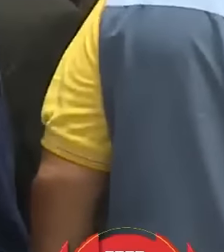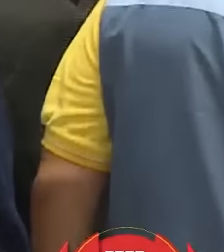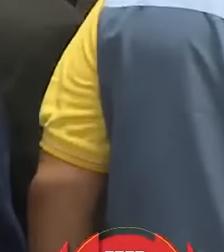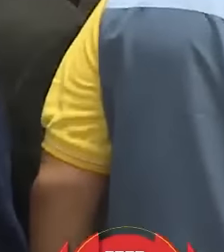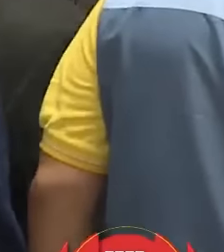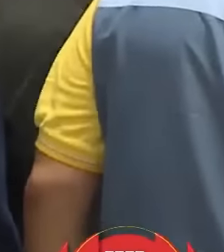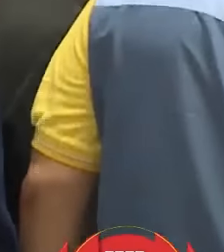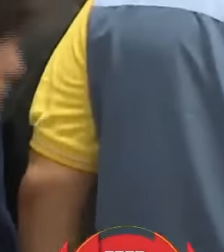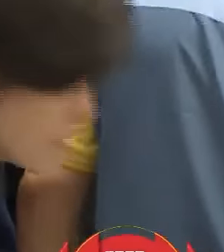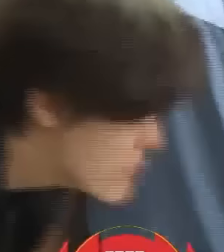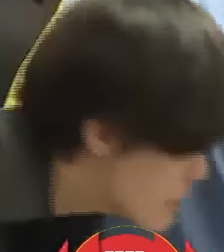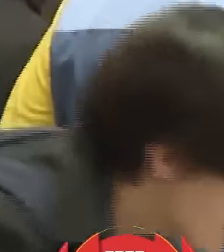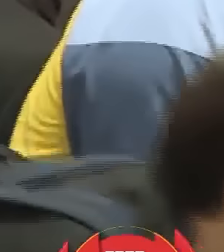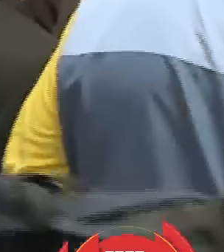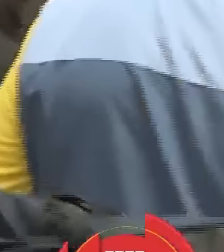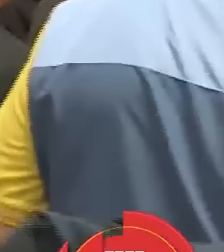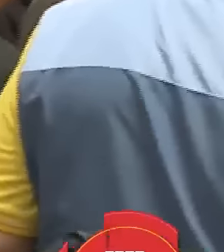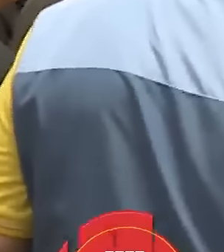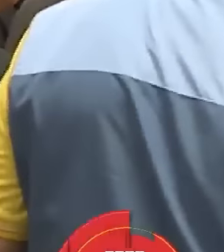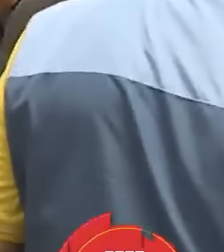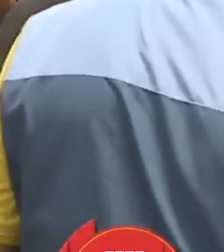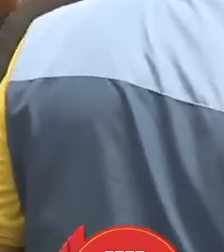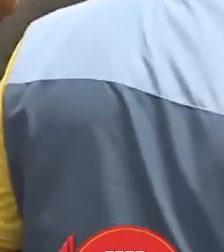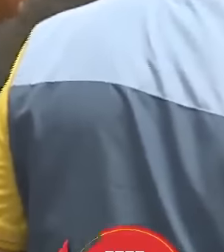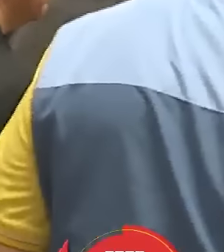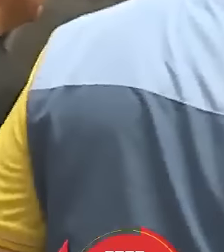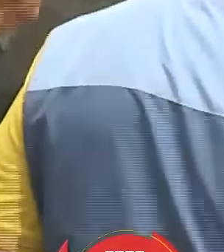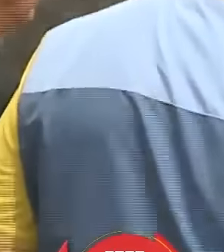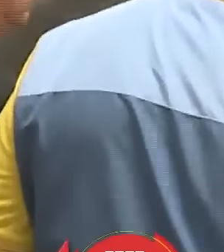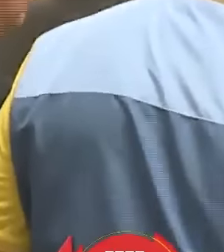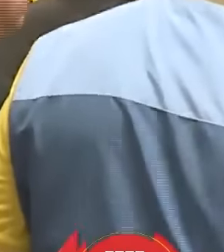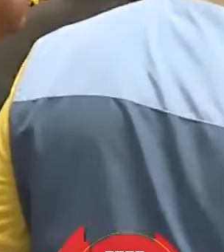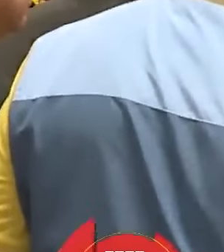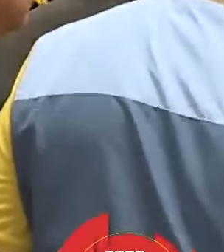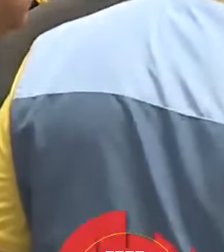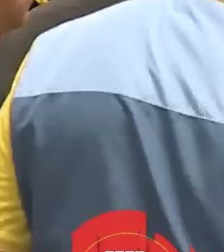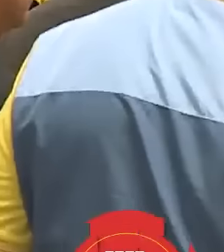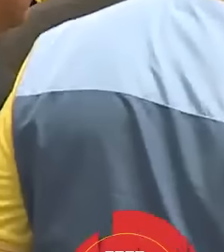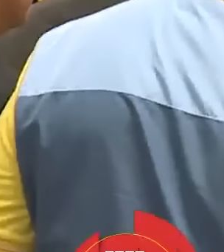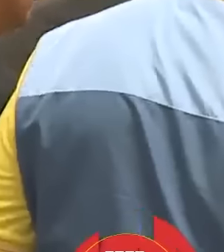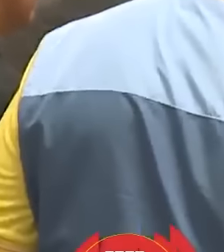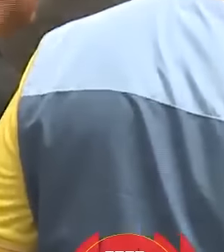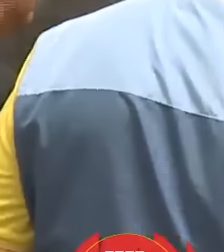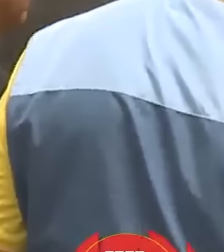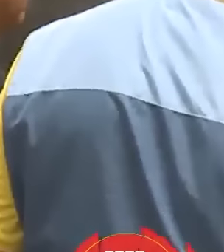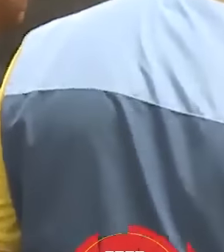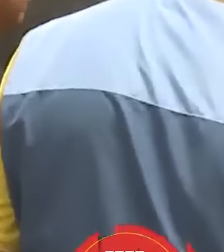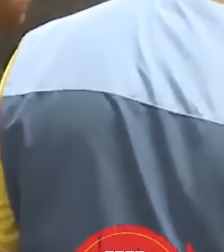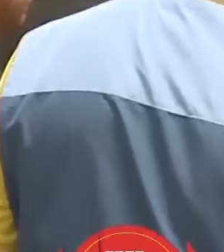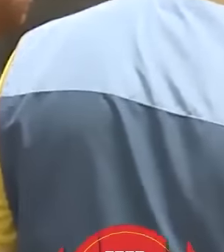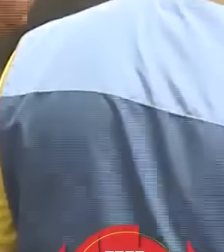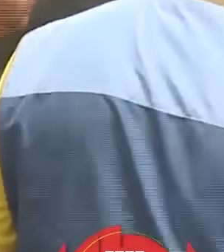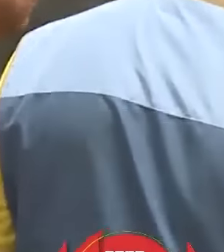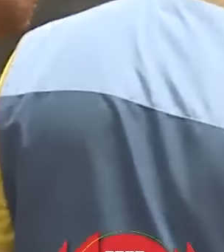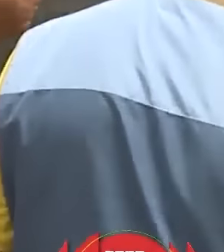คึกคักตามไปด้วยนะคะพอนายกส่งสัญญาณแบบนี้คุณผู้ชมล่าสุดดูเหมือนว่าการท่องเที่ยวแห่งประเทศไทยค่ะทางผู้ว่าททนะ